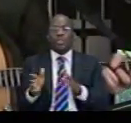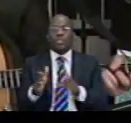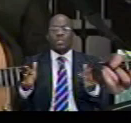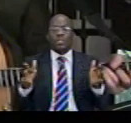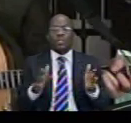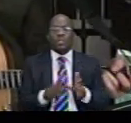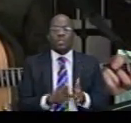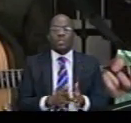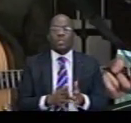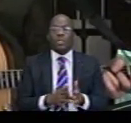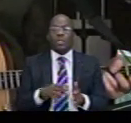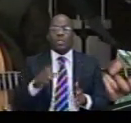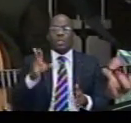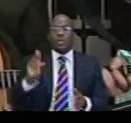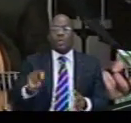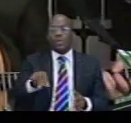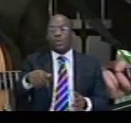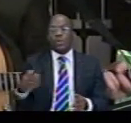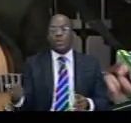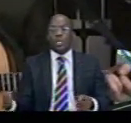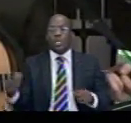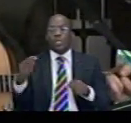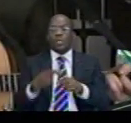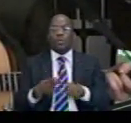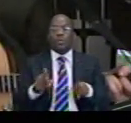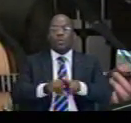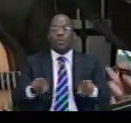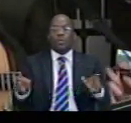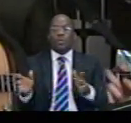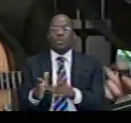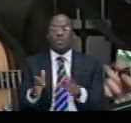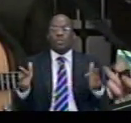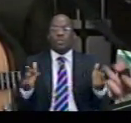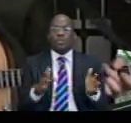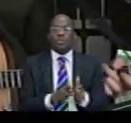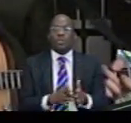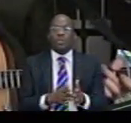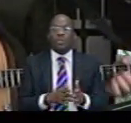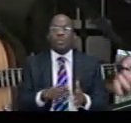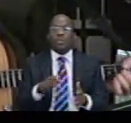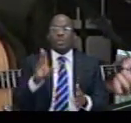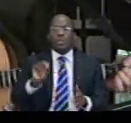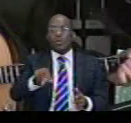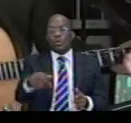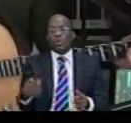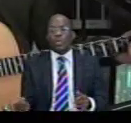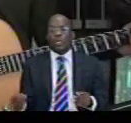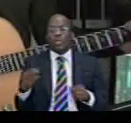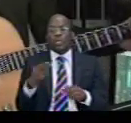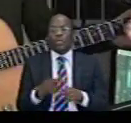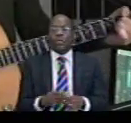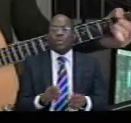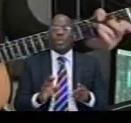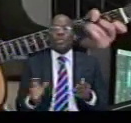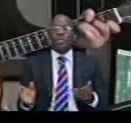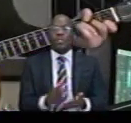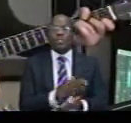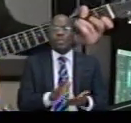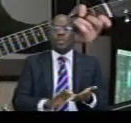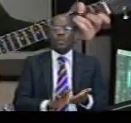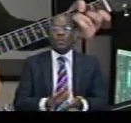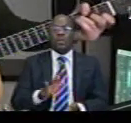nom que Jésus, aucun autre nom que Jésus, chantant gloire.